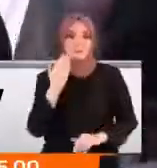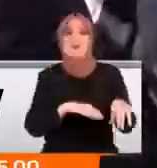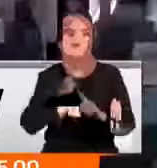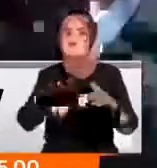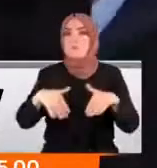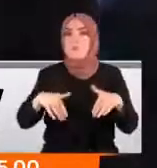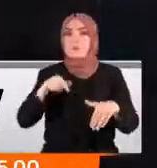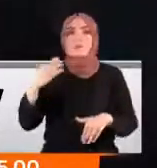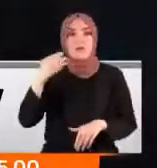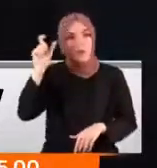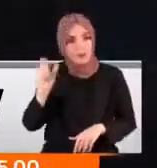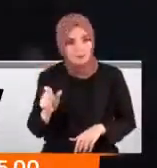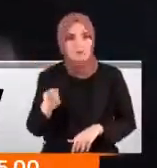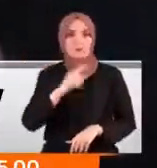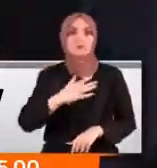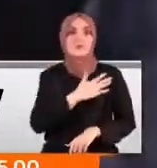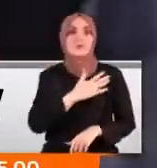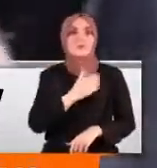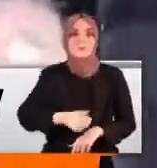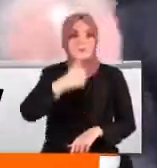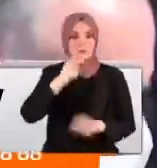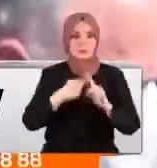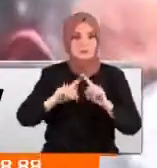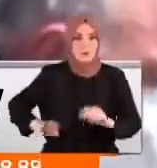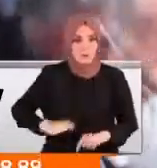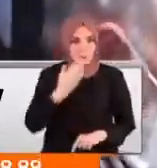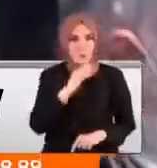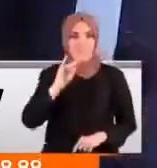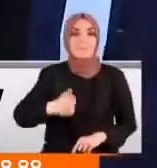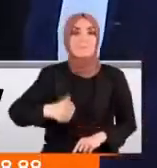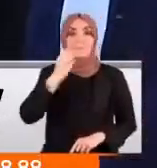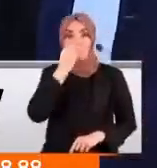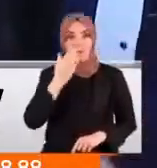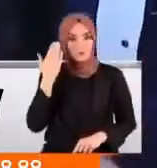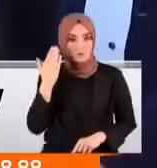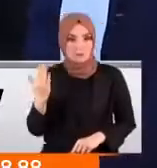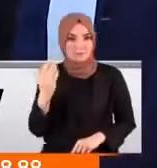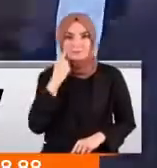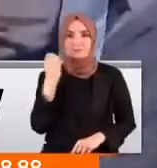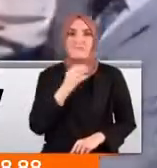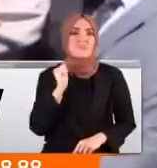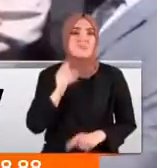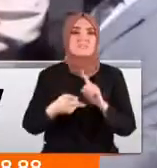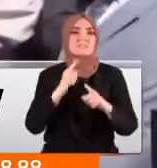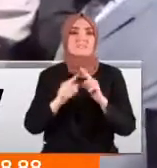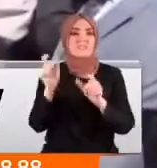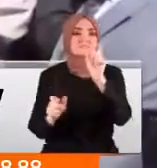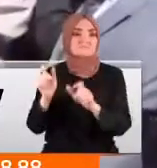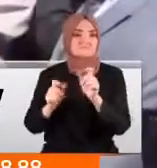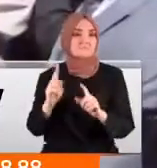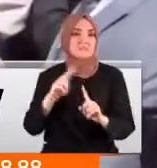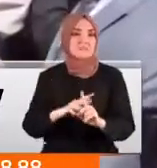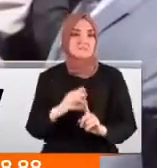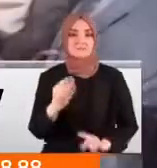sıra CHP Genel Başkanı Kemal Kılıçdaroğlu, MHP lideri Devlet Bahçeli ve çok sayıda siyasi katıldı.